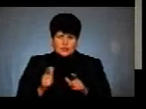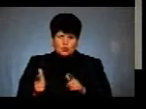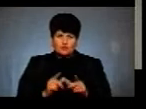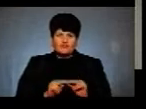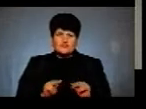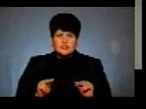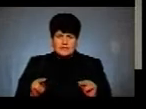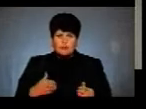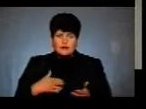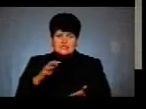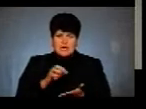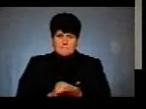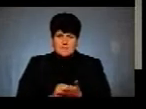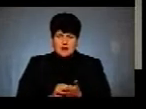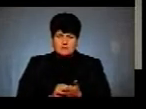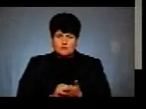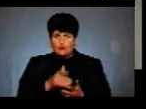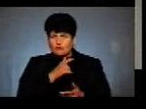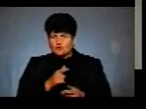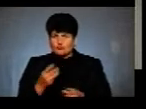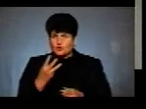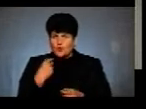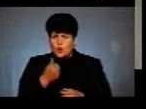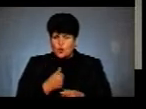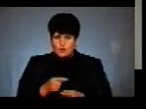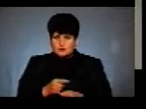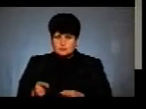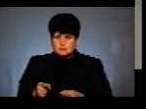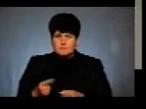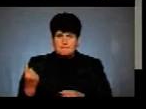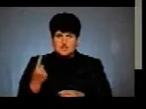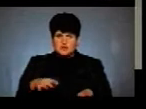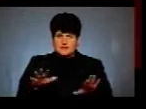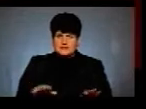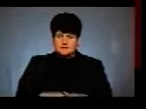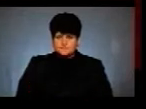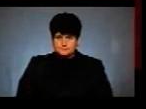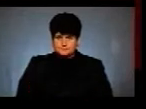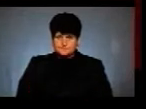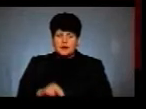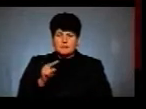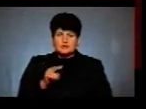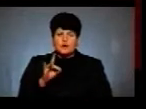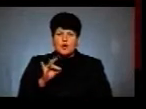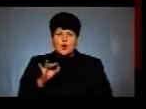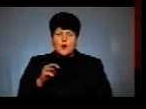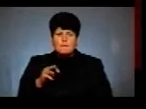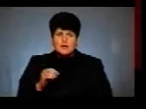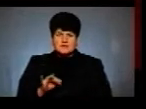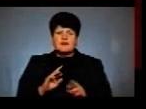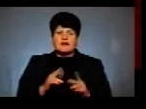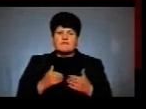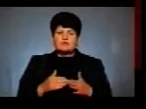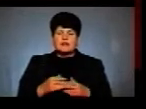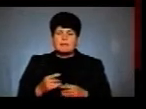вчителів, ми займаємо впродовж 3 років почесне перше місце. Петро Романович, як щодо випускників медичного